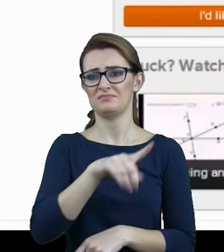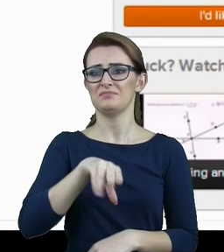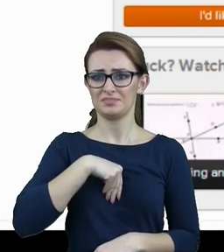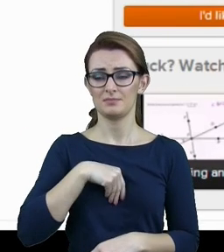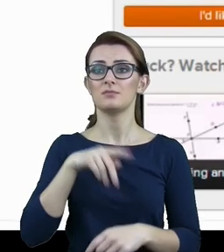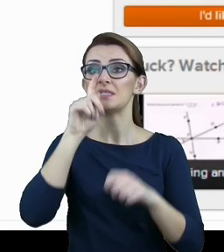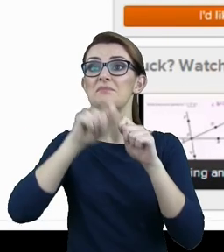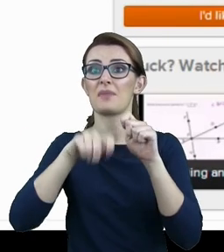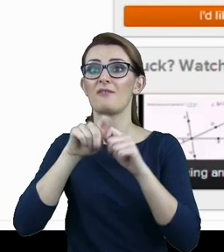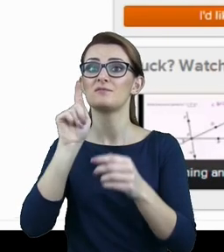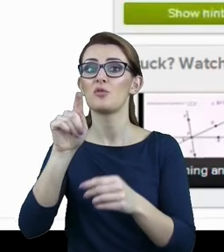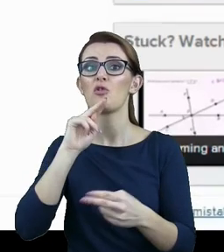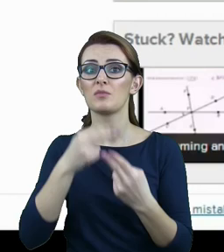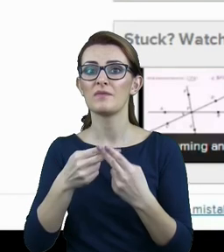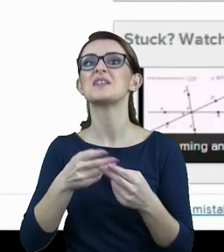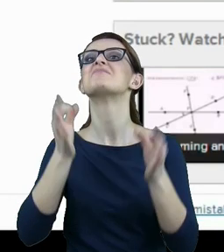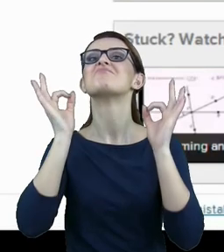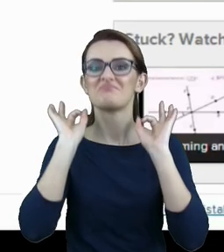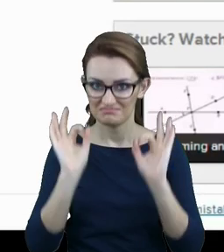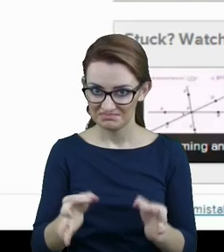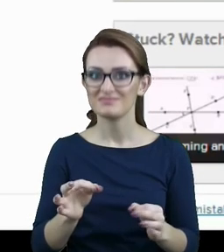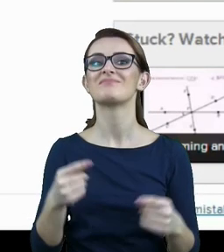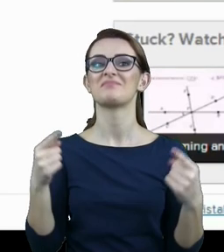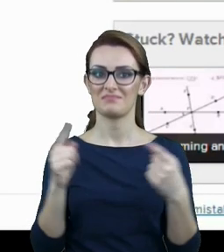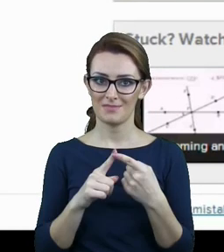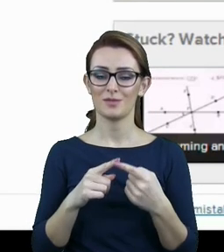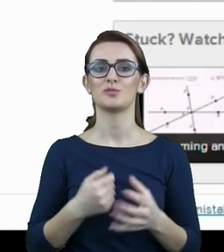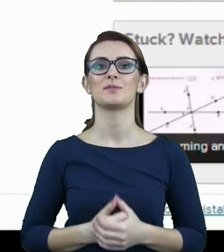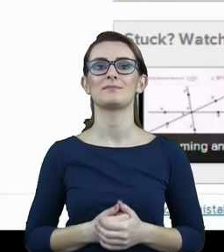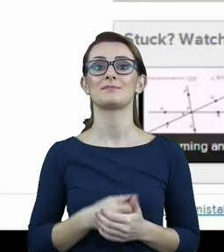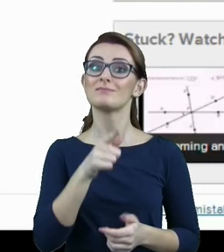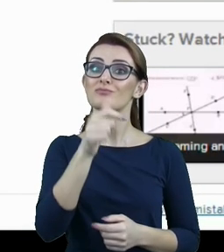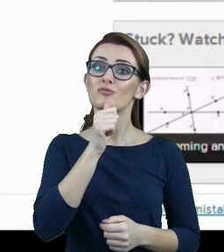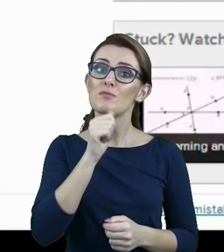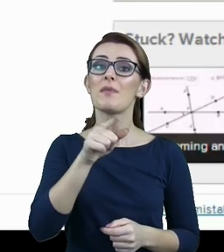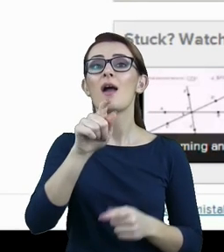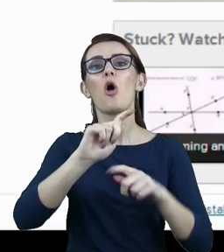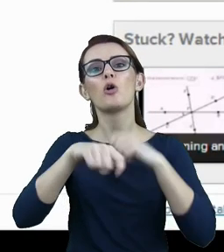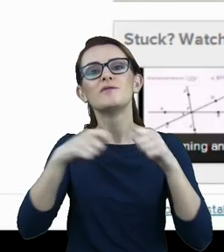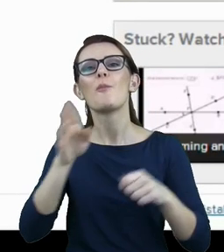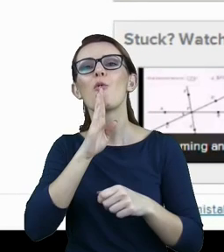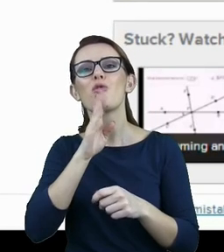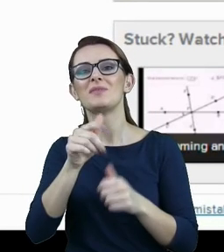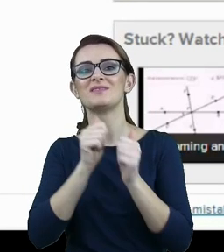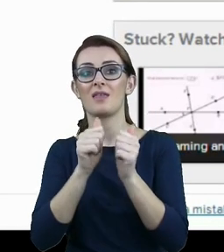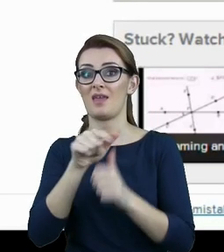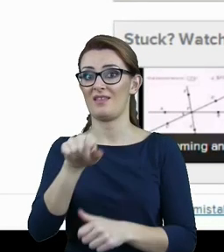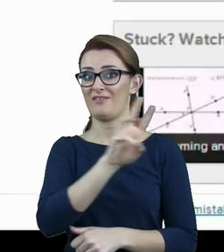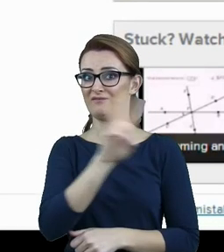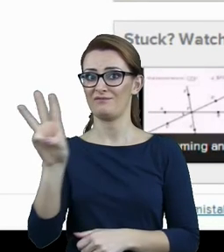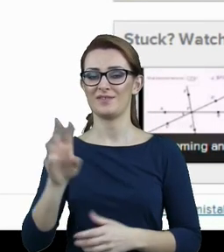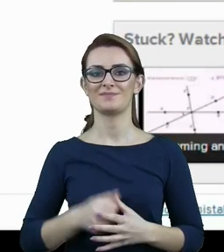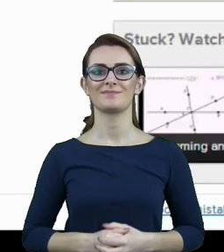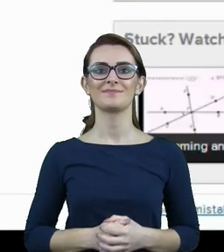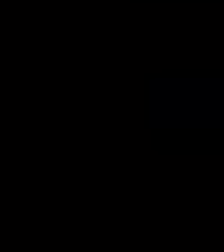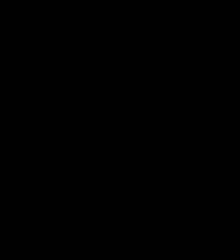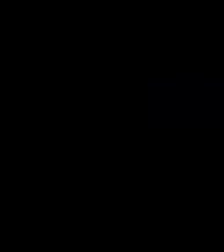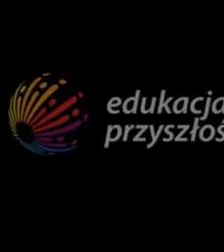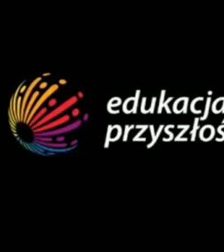BAF. Sprawdźmy. Zgadza się. Zachęcam Cię do rozwiązania podobnych zadań na stronie Khan Academy.